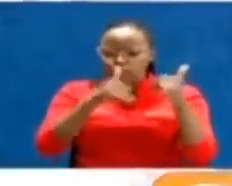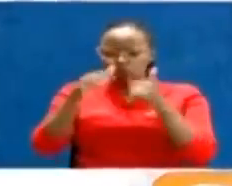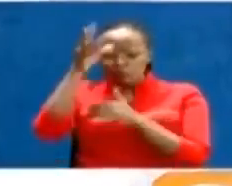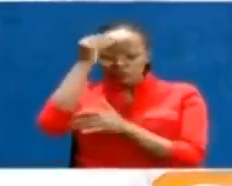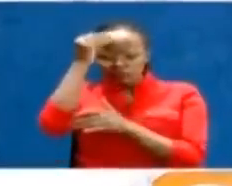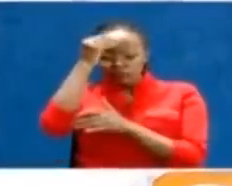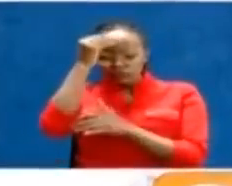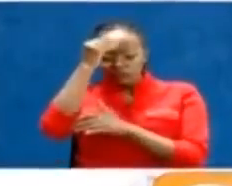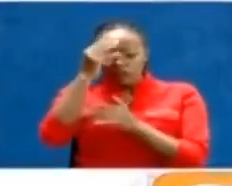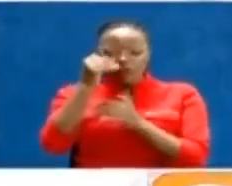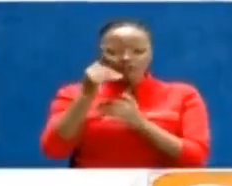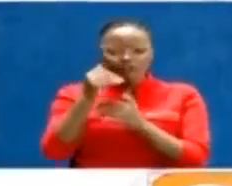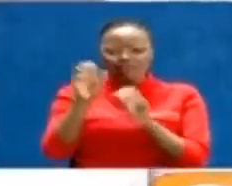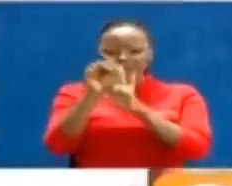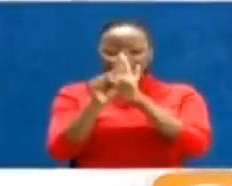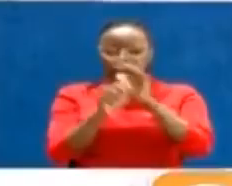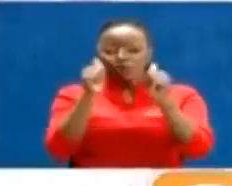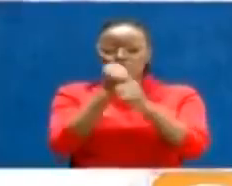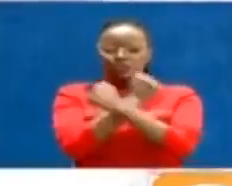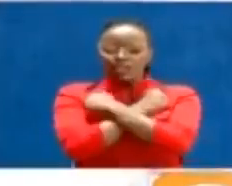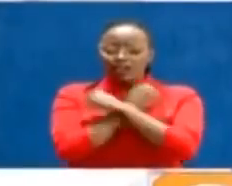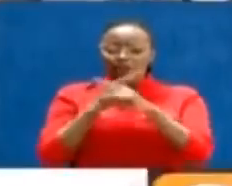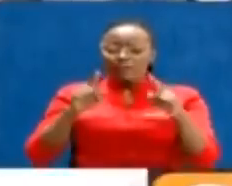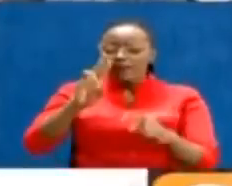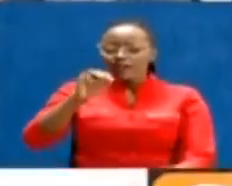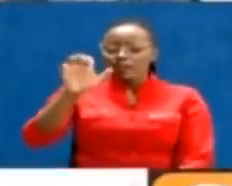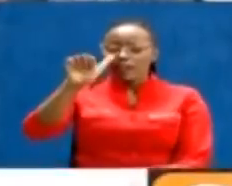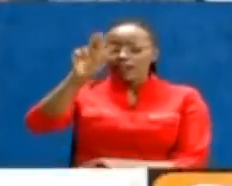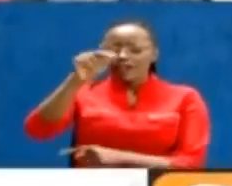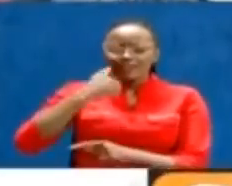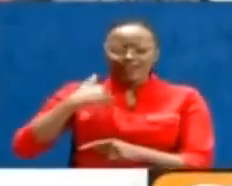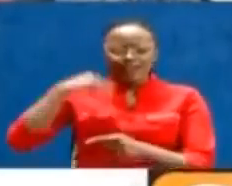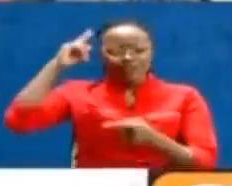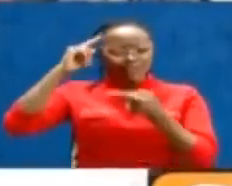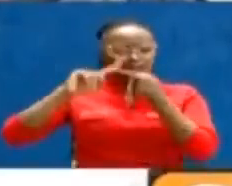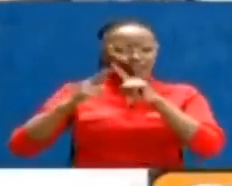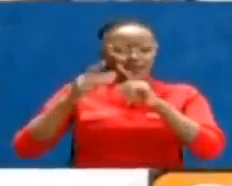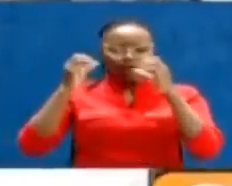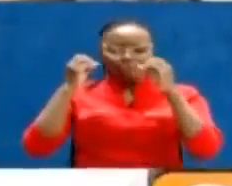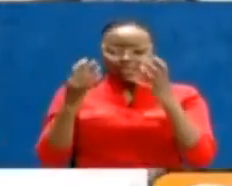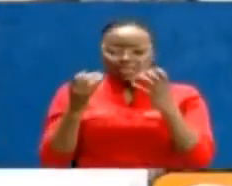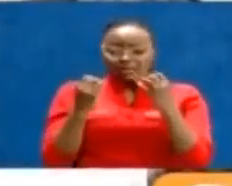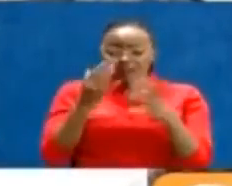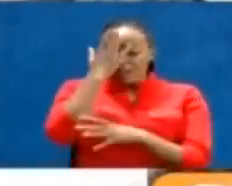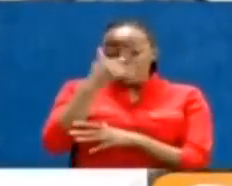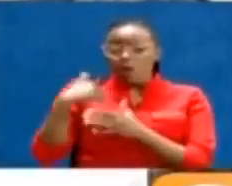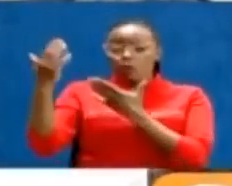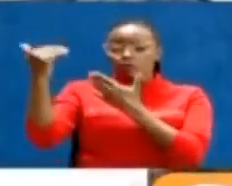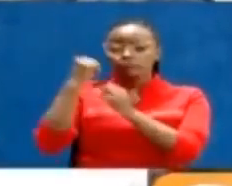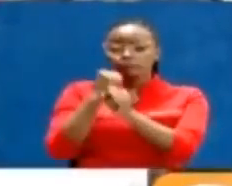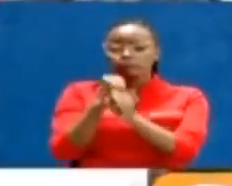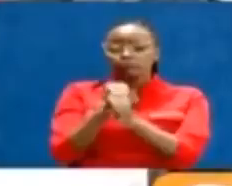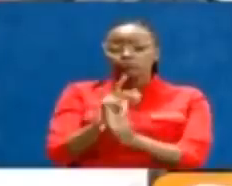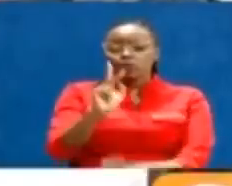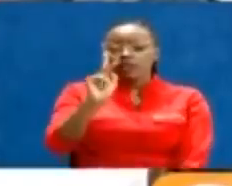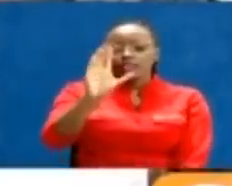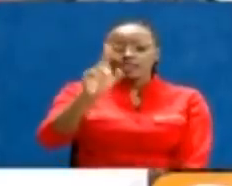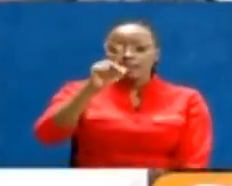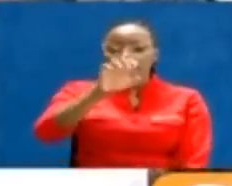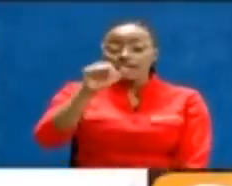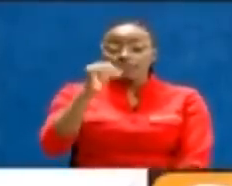kujifunza somo analolipenda. Lakini Melanie ni mwingi wa mawazo, kwani alitarajia kufanya mtihani wake wa darasa la 8 mwaka